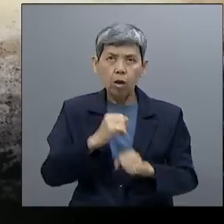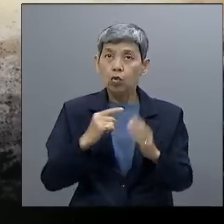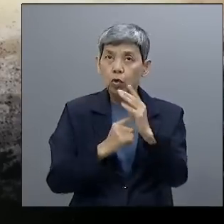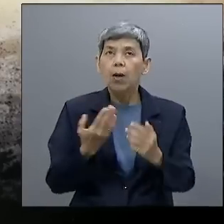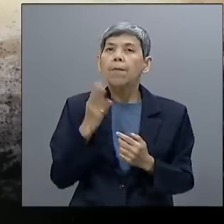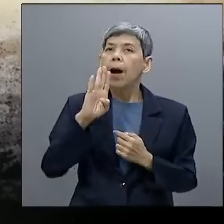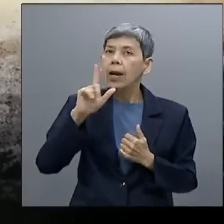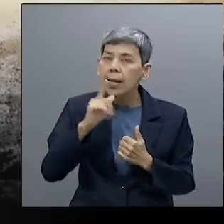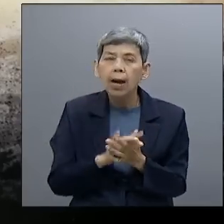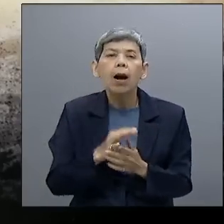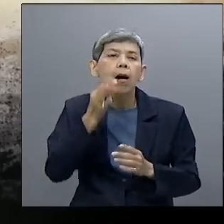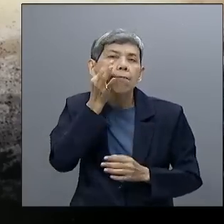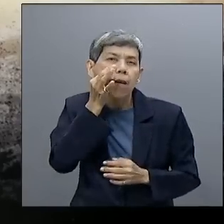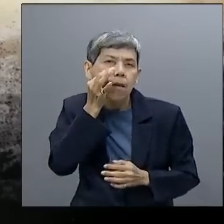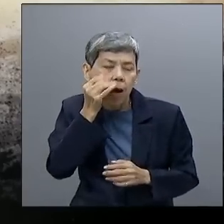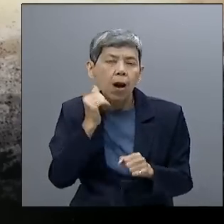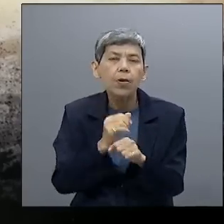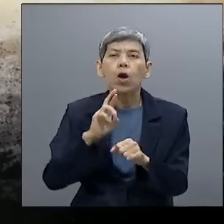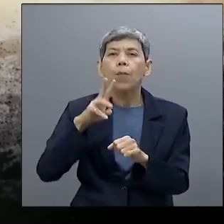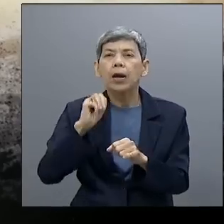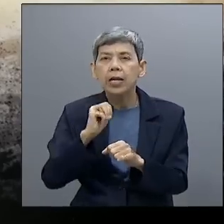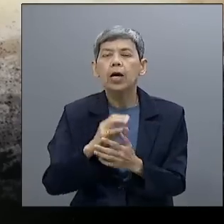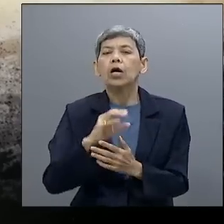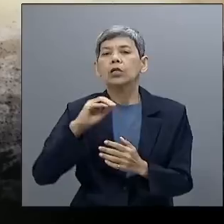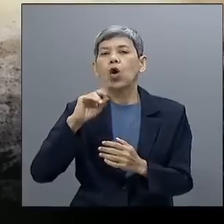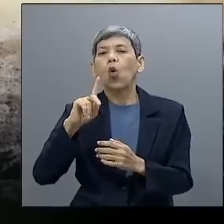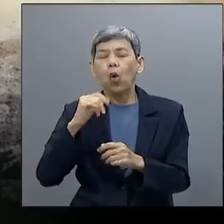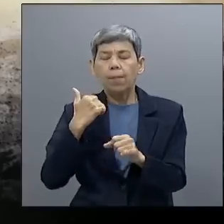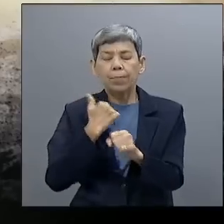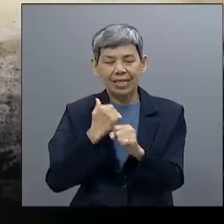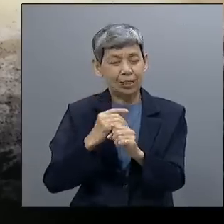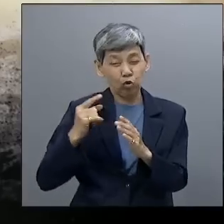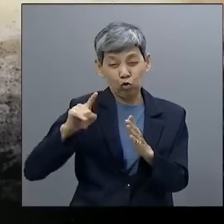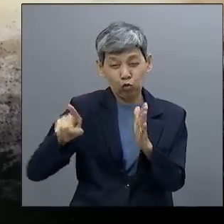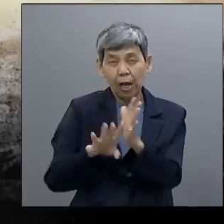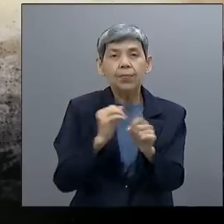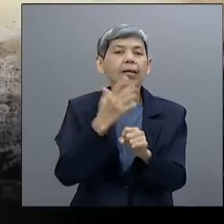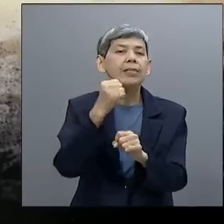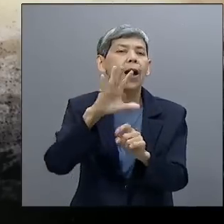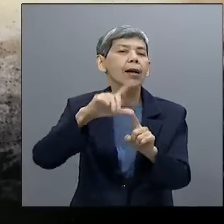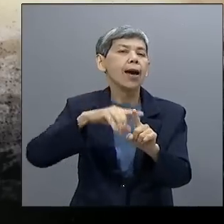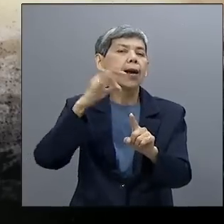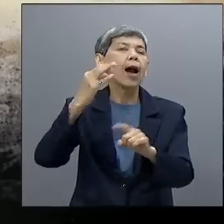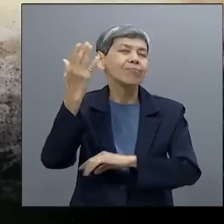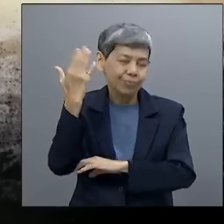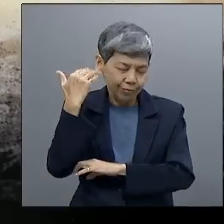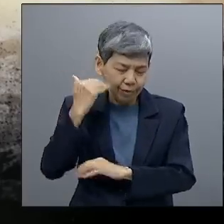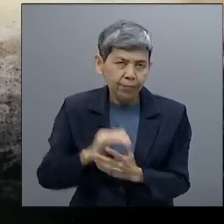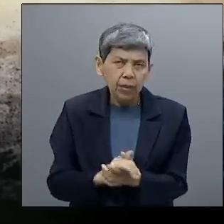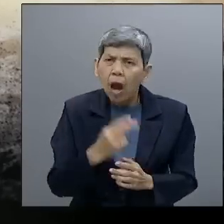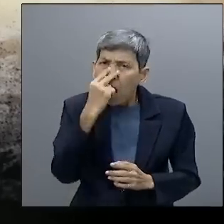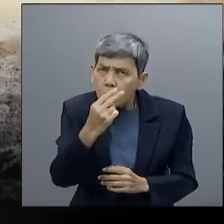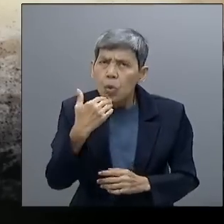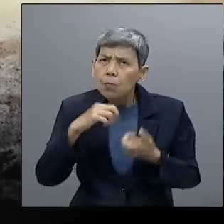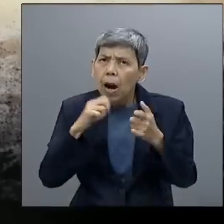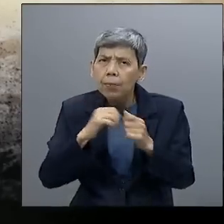แก่บัลแกเรียฮังการีโปแลนด์โรมาเนียและสโลวาเกียโดยมีผลสิ้นสุดไปเมื่อวันที่15กันยายนที่ผ่านมาแต่ปรากฏ